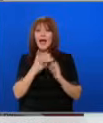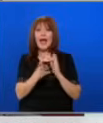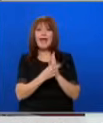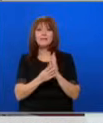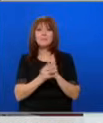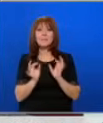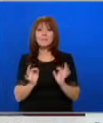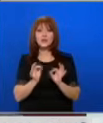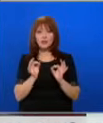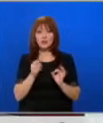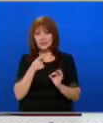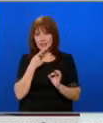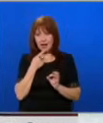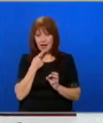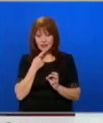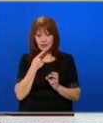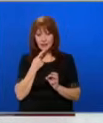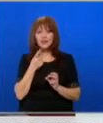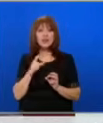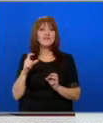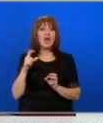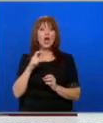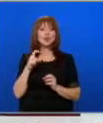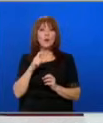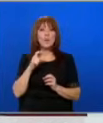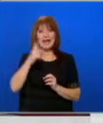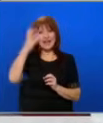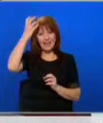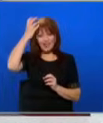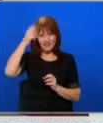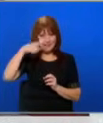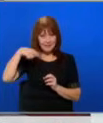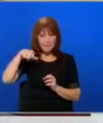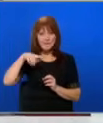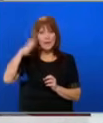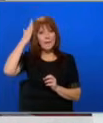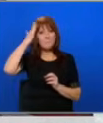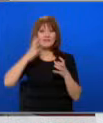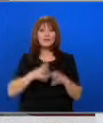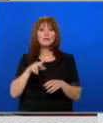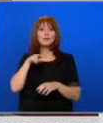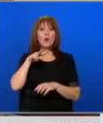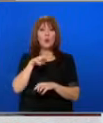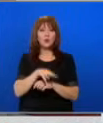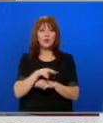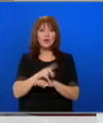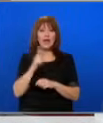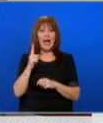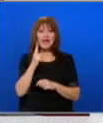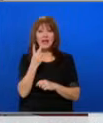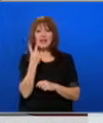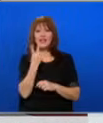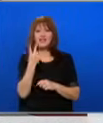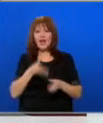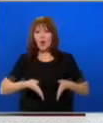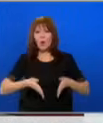сигурността беше казал, че в Сомалия, държавата Сомалия, правителството контролира една или две